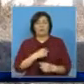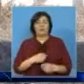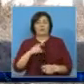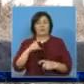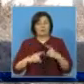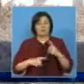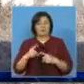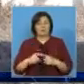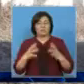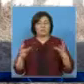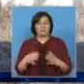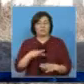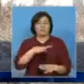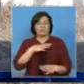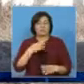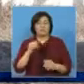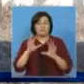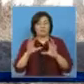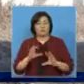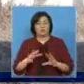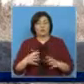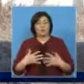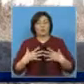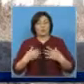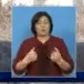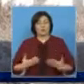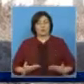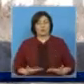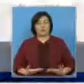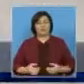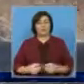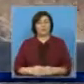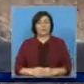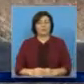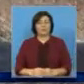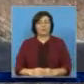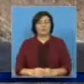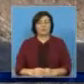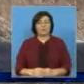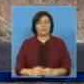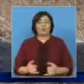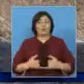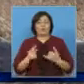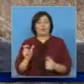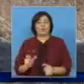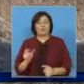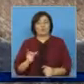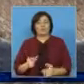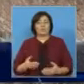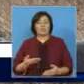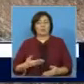близких, соблюдайте все нормы для того, чтобы хранить свою жизнь и здоровье. Уважаемые жители города и области